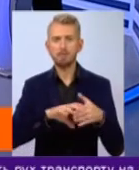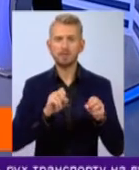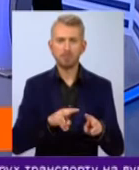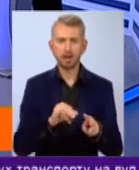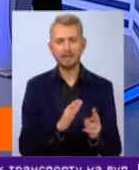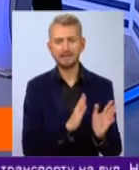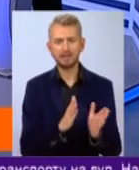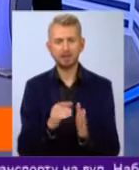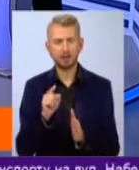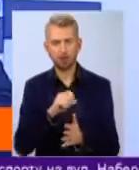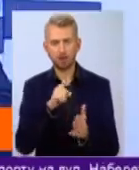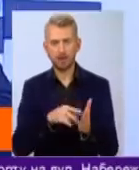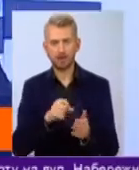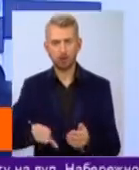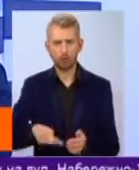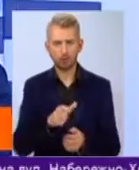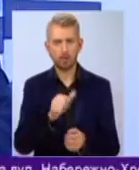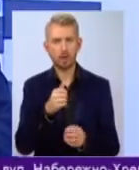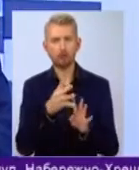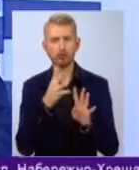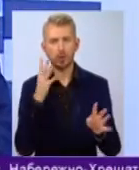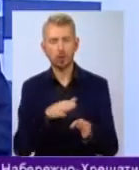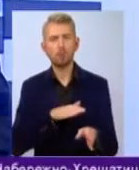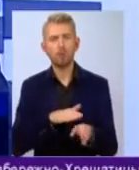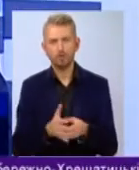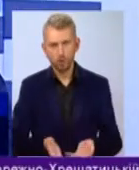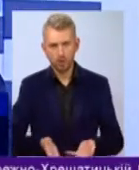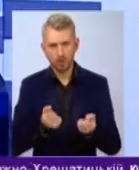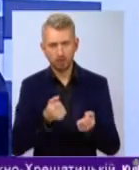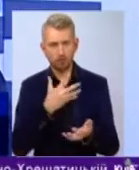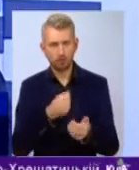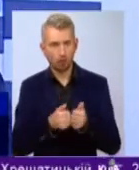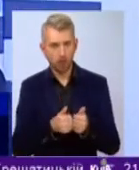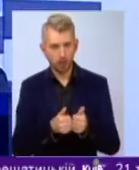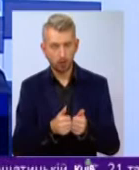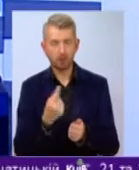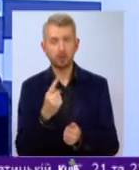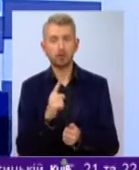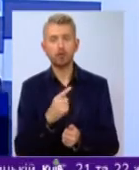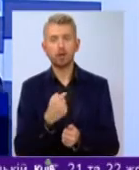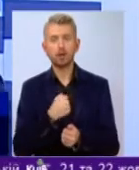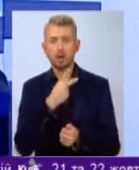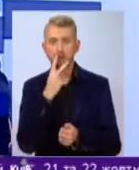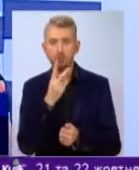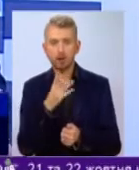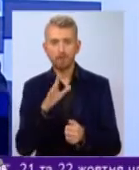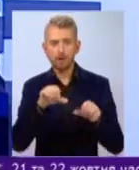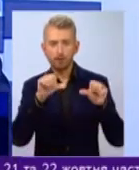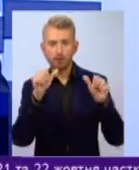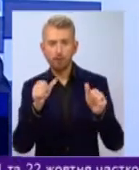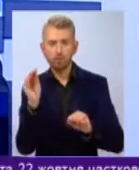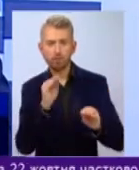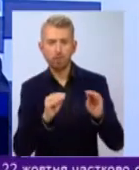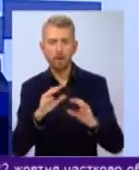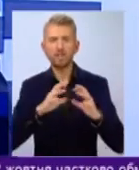систематизації даного питання на дорозі, в першу чергу. Повністю підтримую свою колегу, єдине, що я це вбачаю в формуванні світогляду.